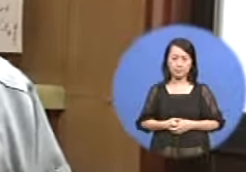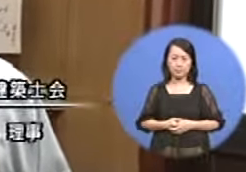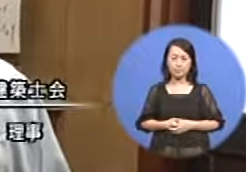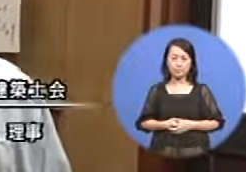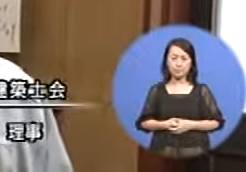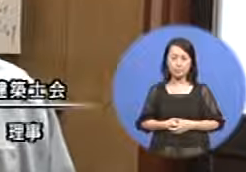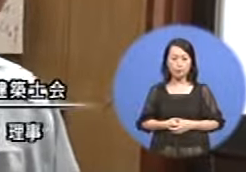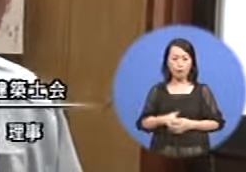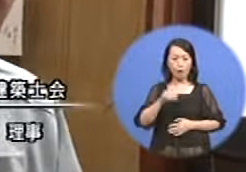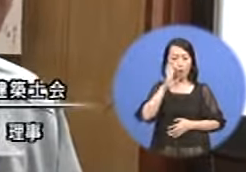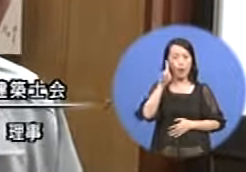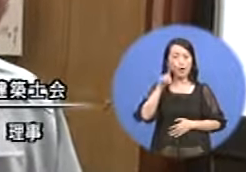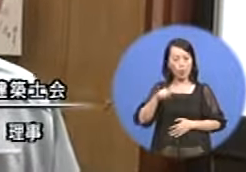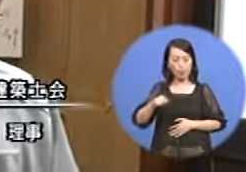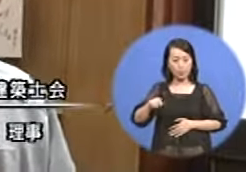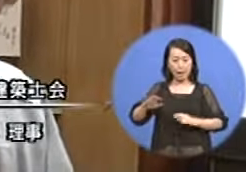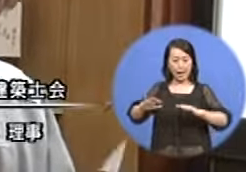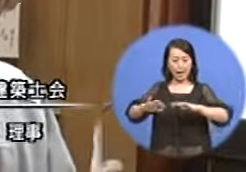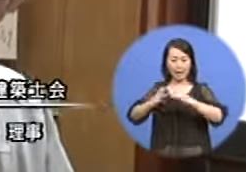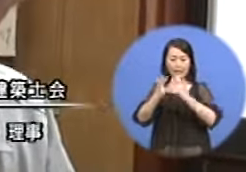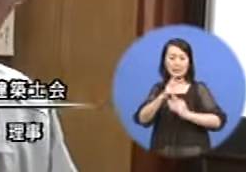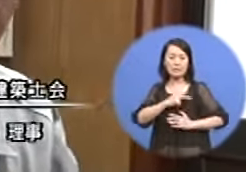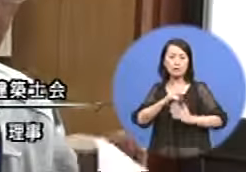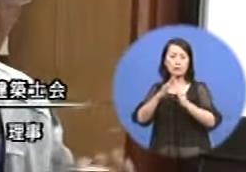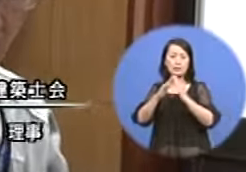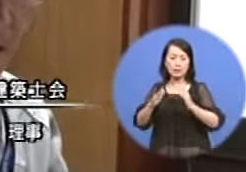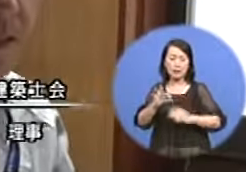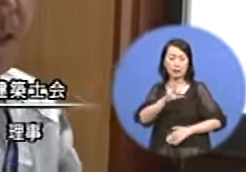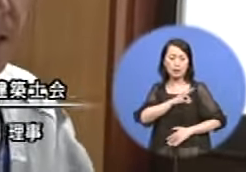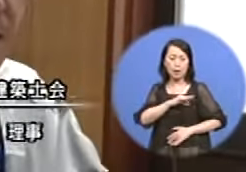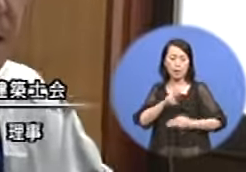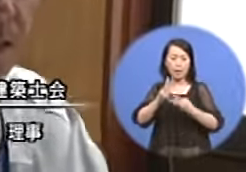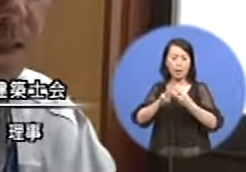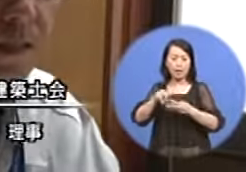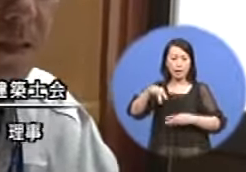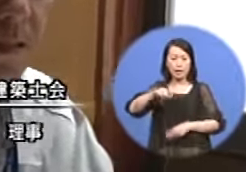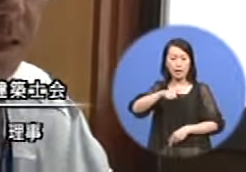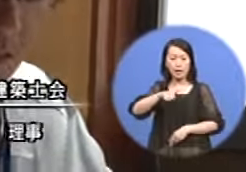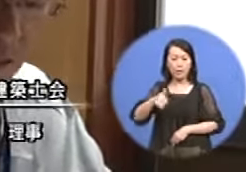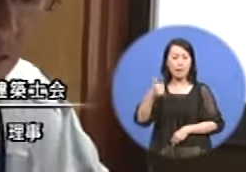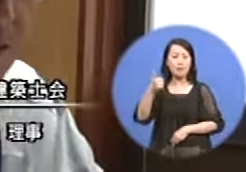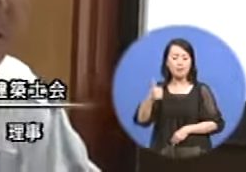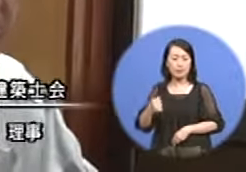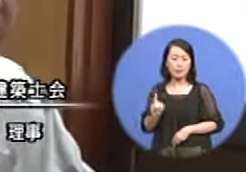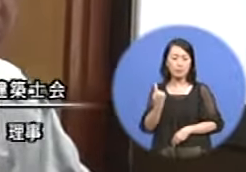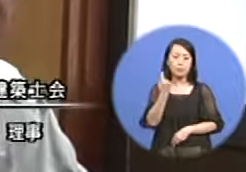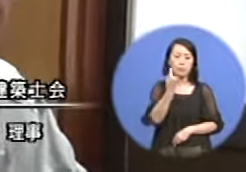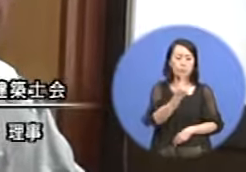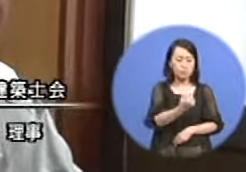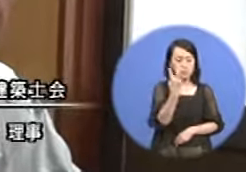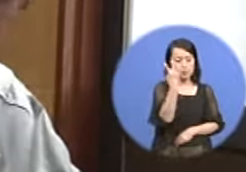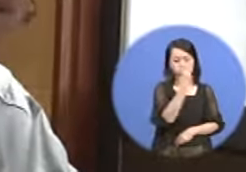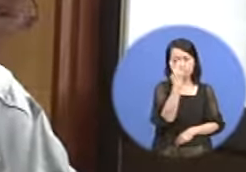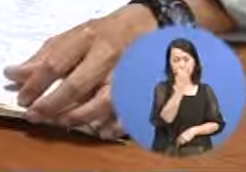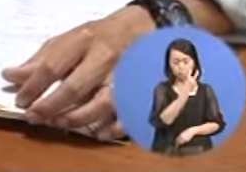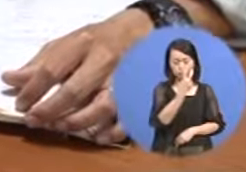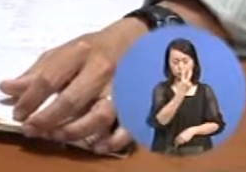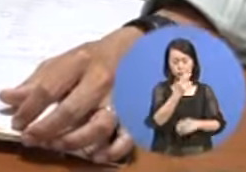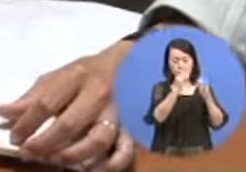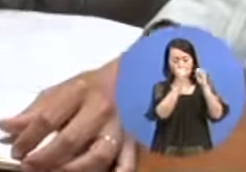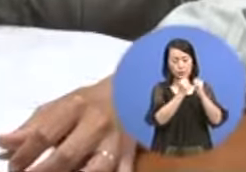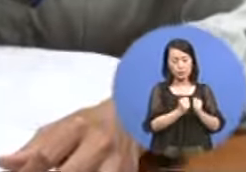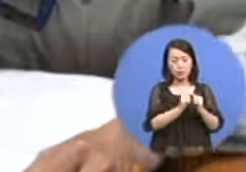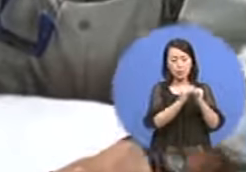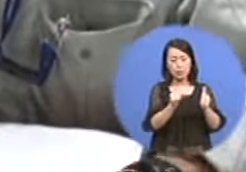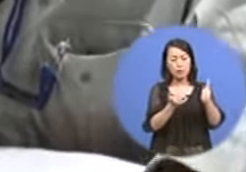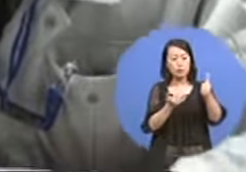この日は和歌山県建築士会の田辺さんが和歌山市の住宅を診断。居住者へのヒアリングに続